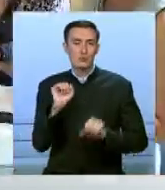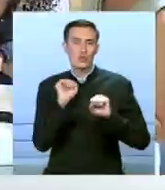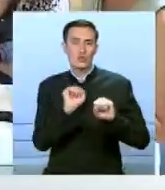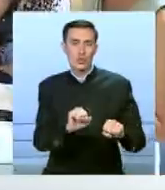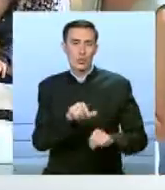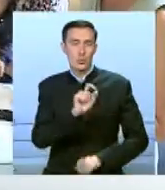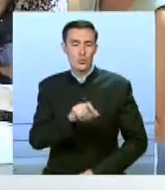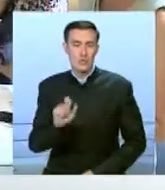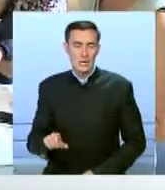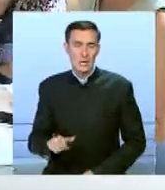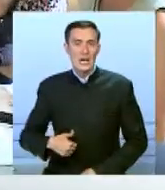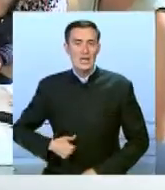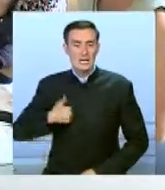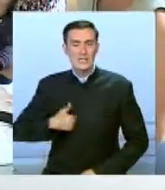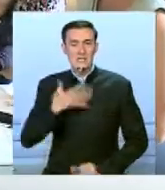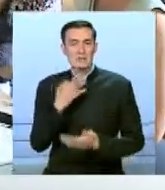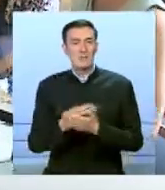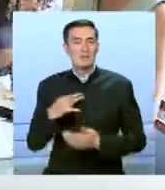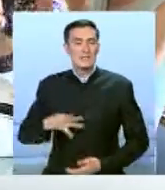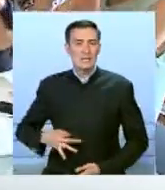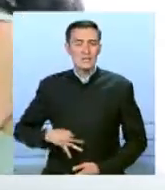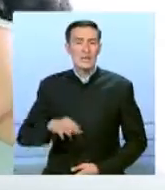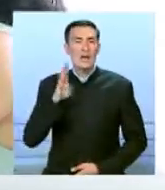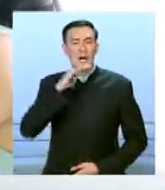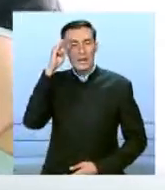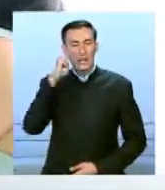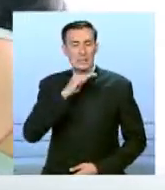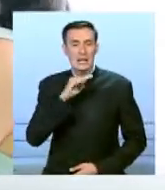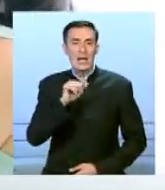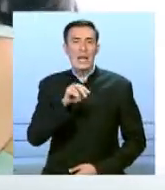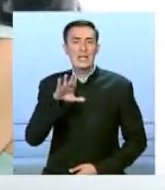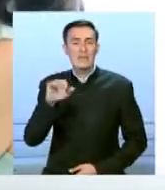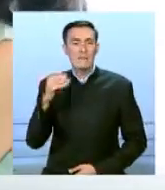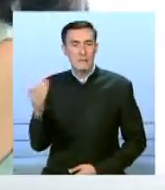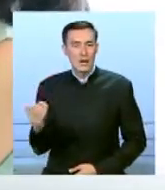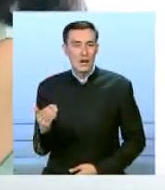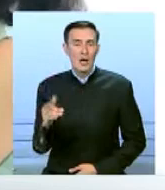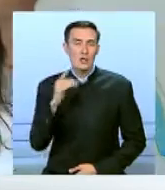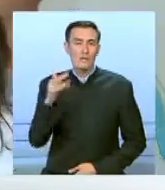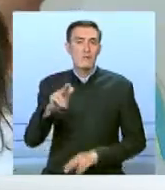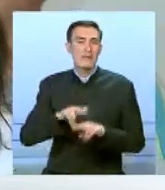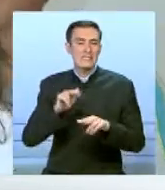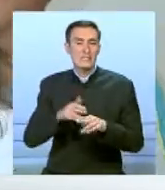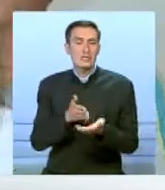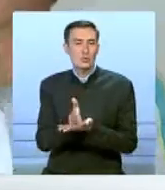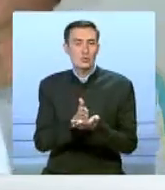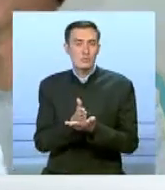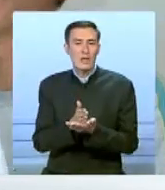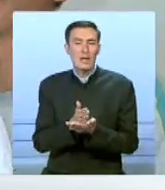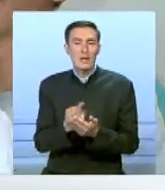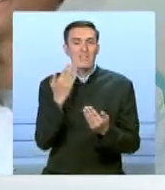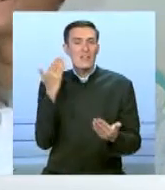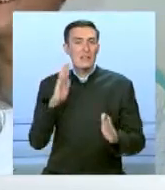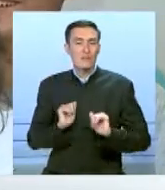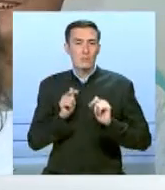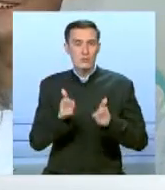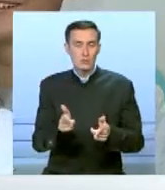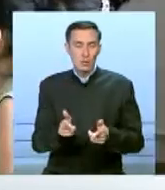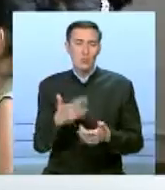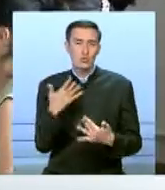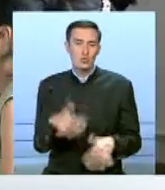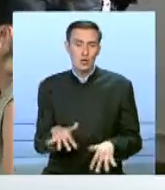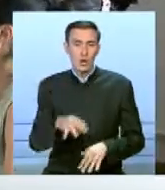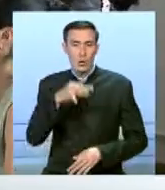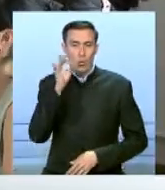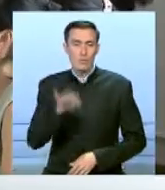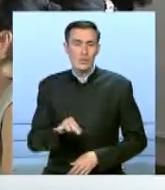людей. Гордятся своим сыном и родители сержанта полиции Махсата Алиева. Хотя он в полицейской службе еще не так давно, но уже зарекомендовал